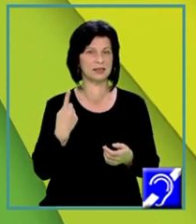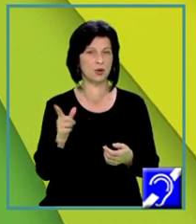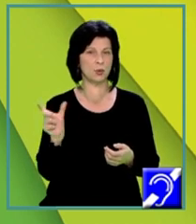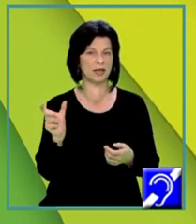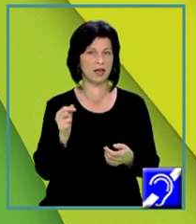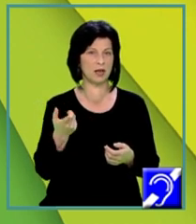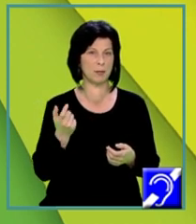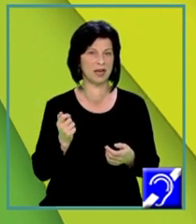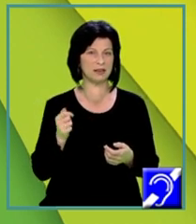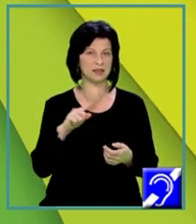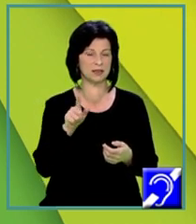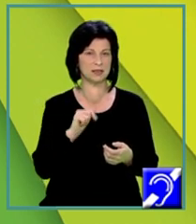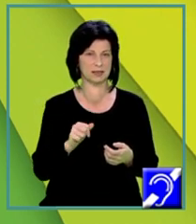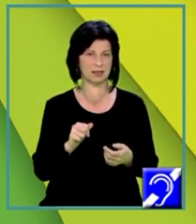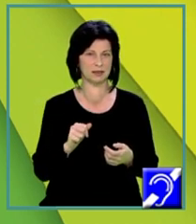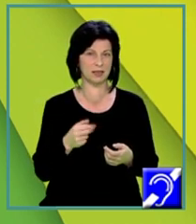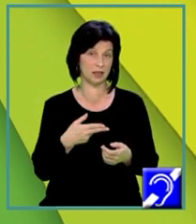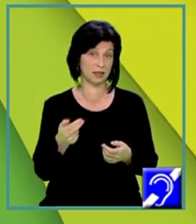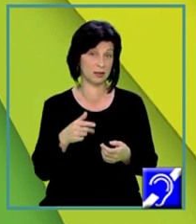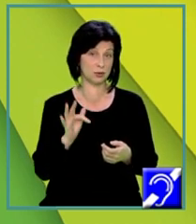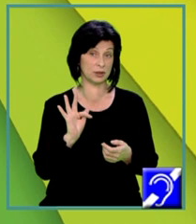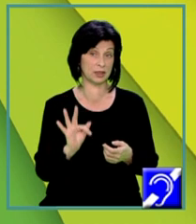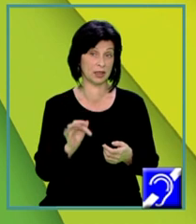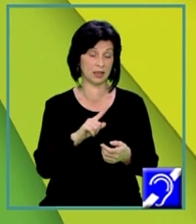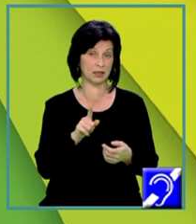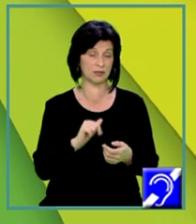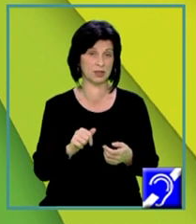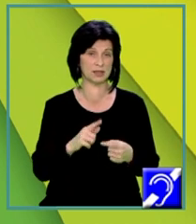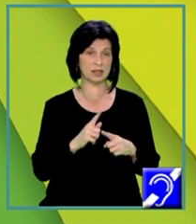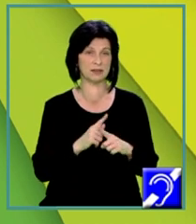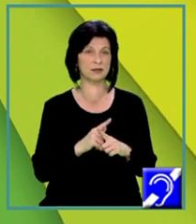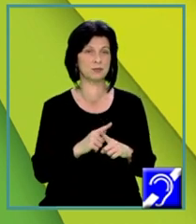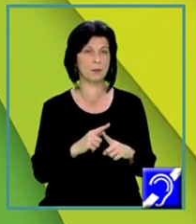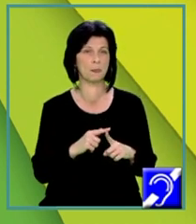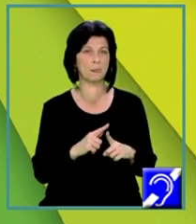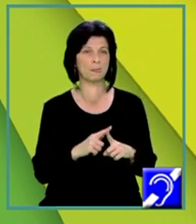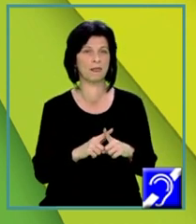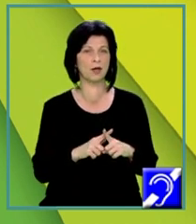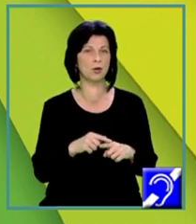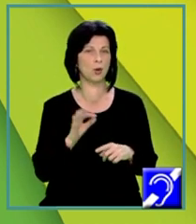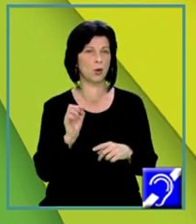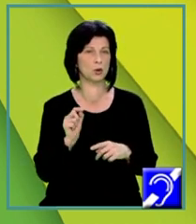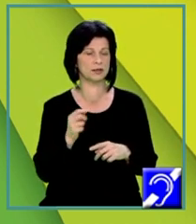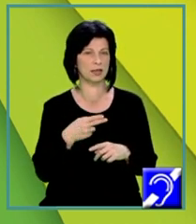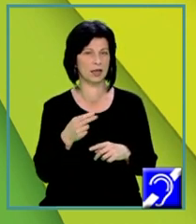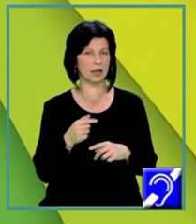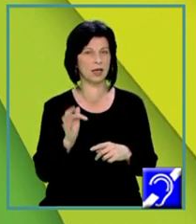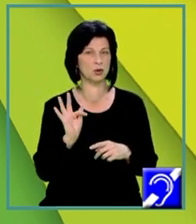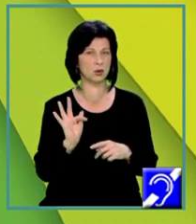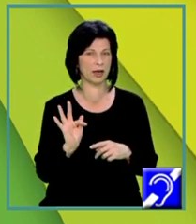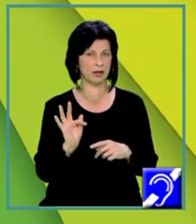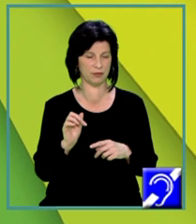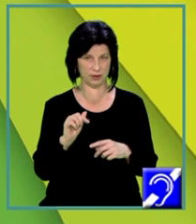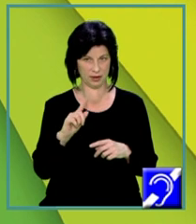și atunci HD de Tortilla este f de 1 ha sau Happy Desert Eagle a video 1 p